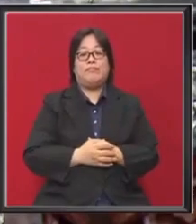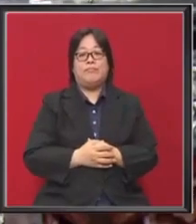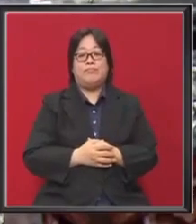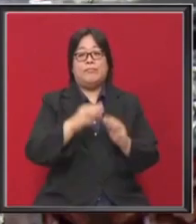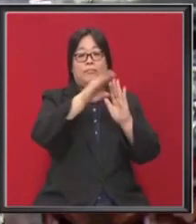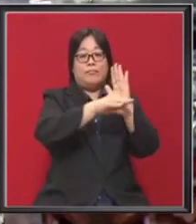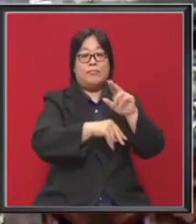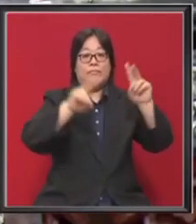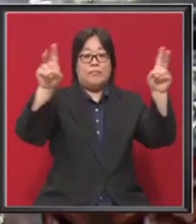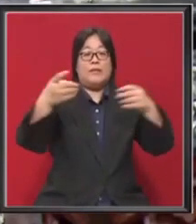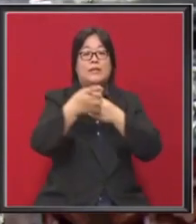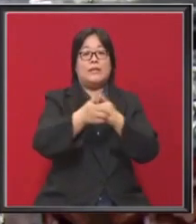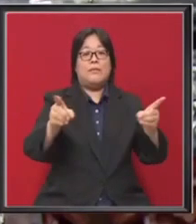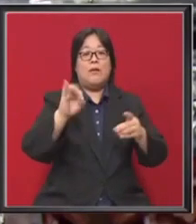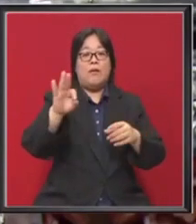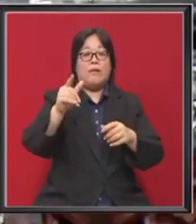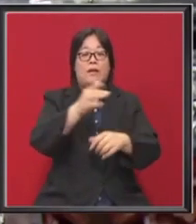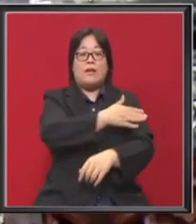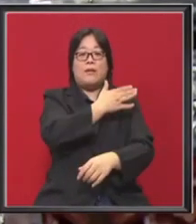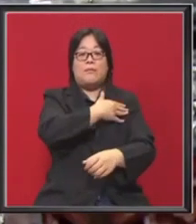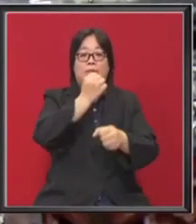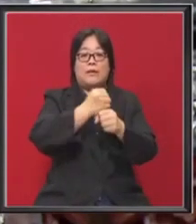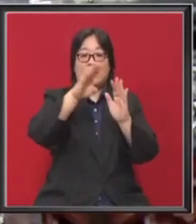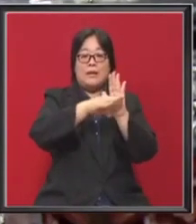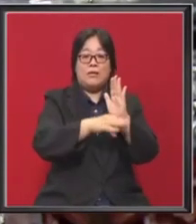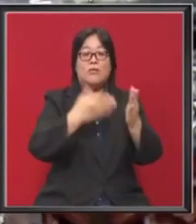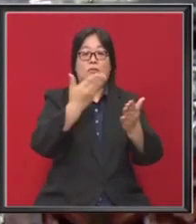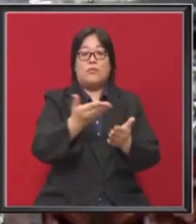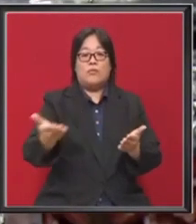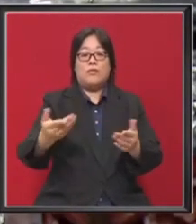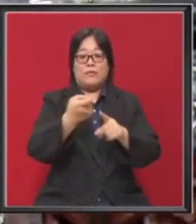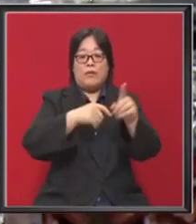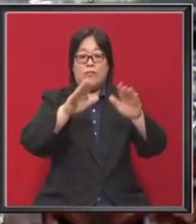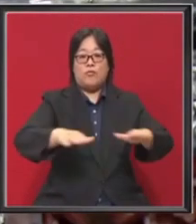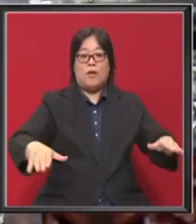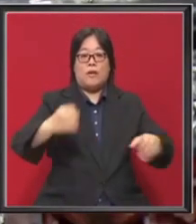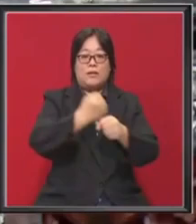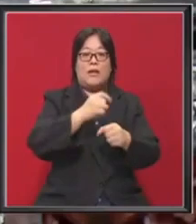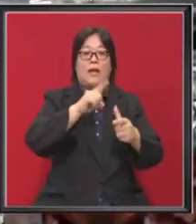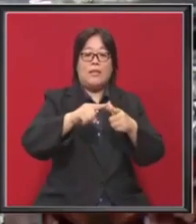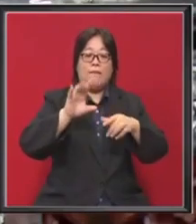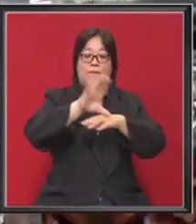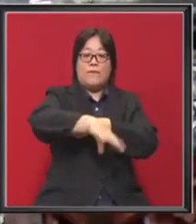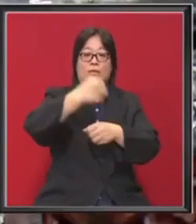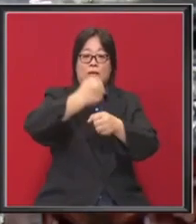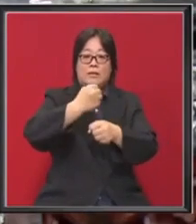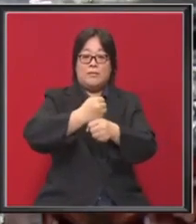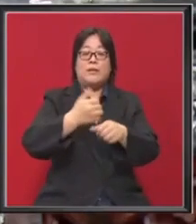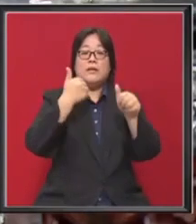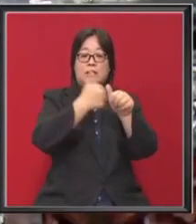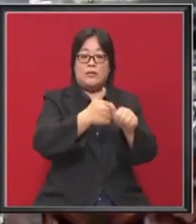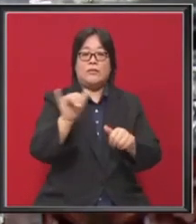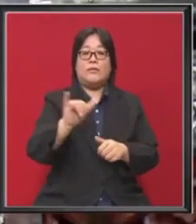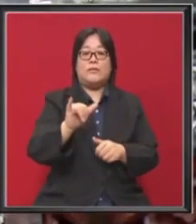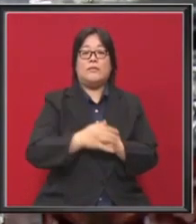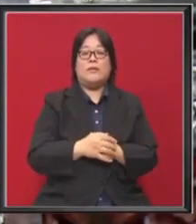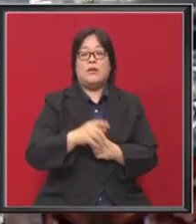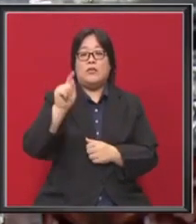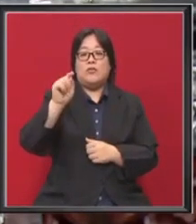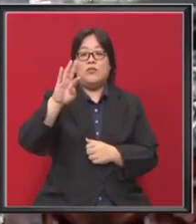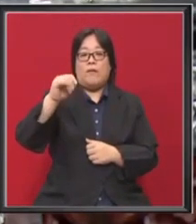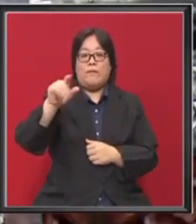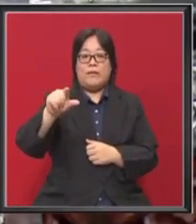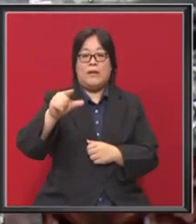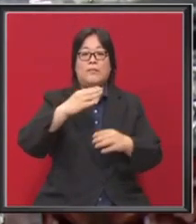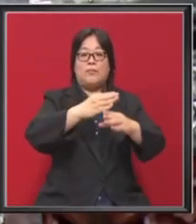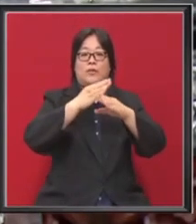dashlet tahun yang bertajuk Depag muflikh variable of label sepekan berfungsi untuk Andi buah ada trafficking